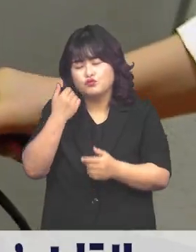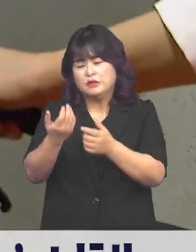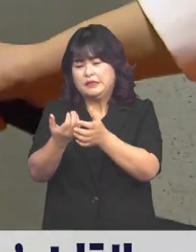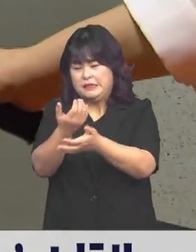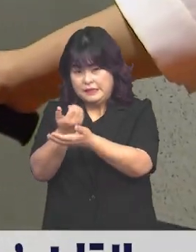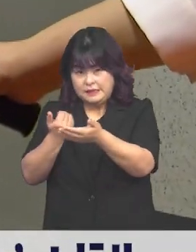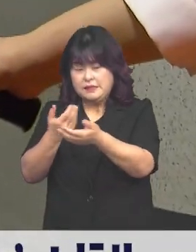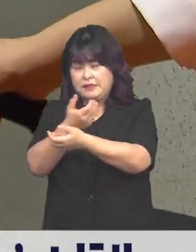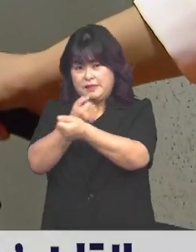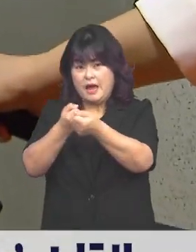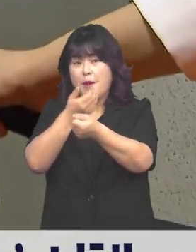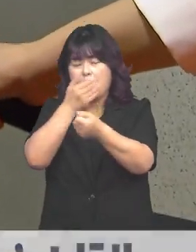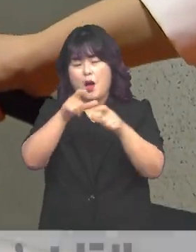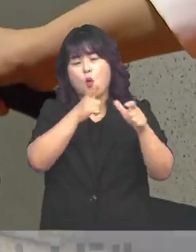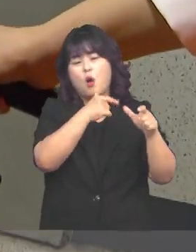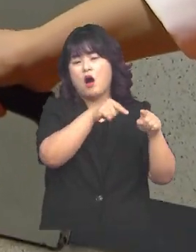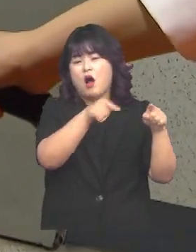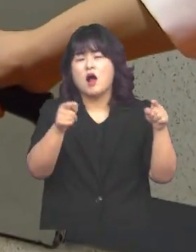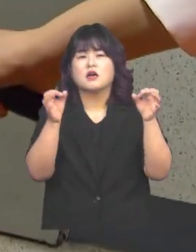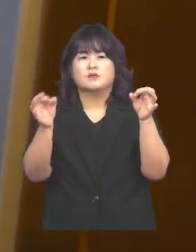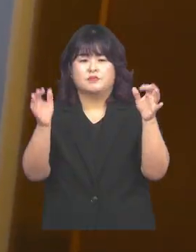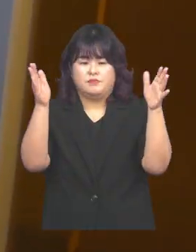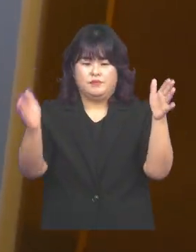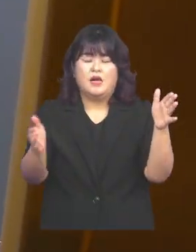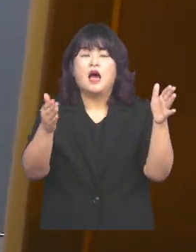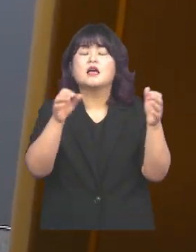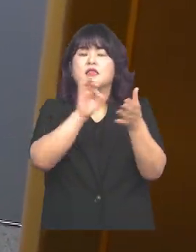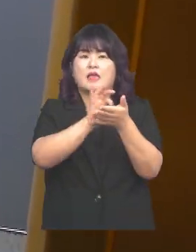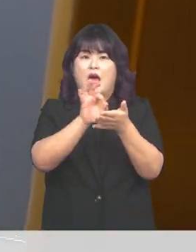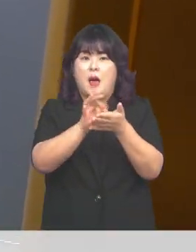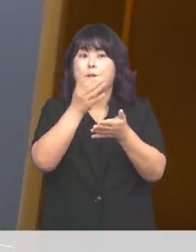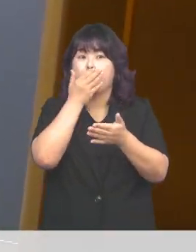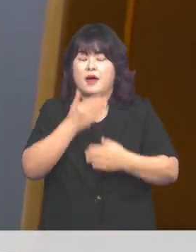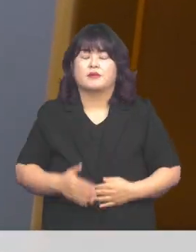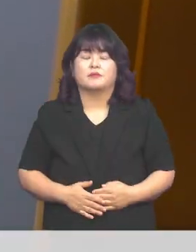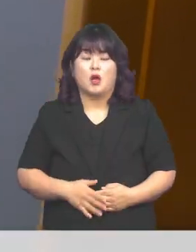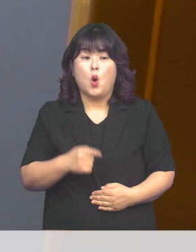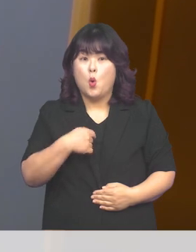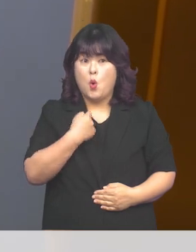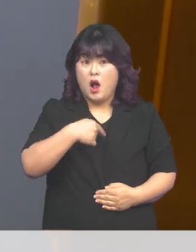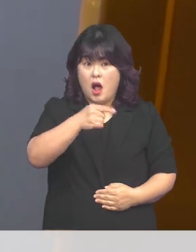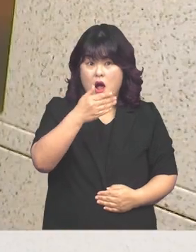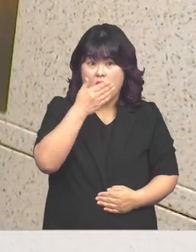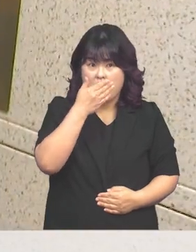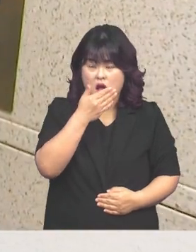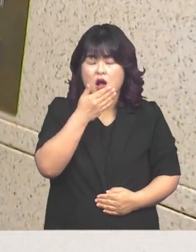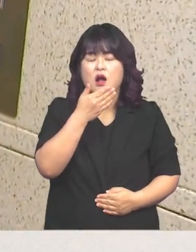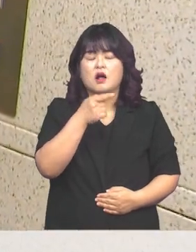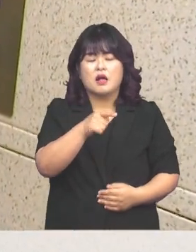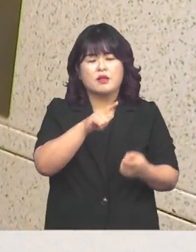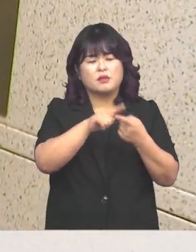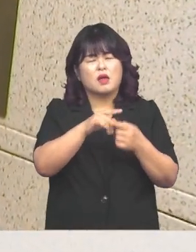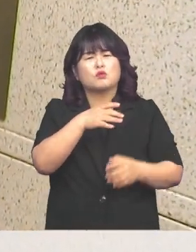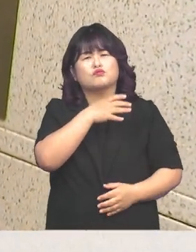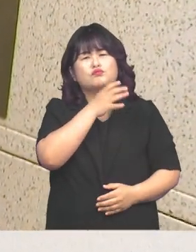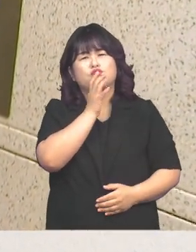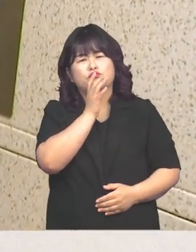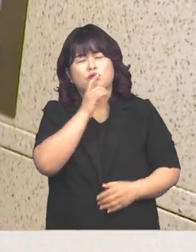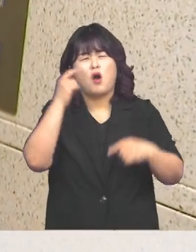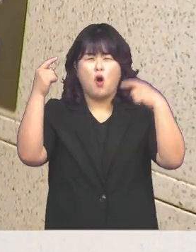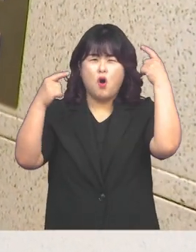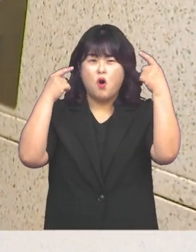사전 예약을 통해 평일에 이용할 수 있습니다. 일단 혼자 다닐 적에 나이가 있고 그러니까